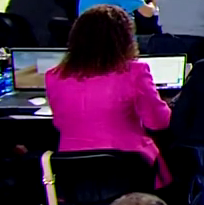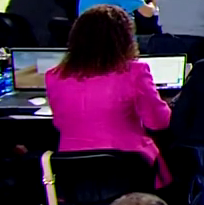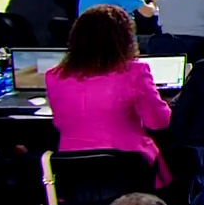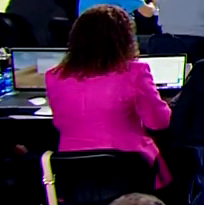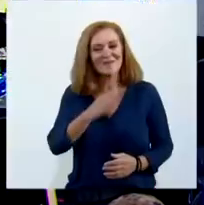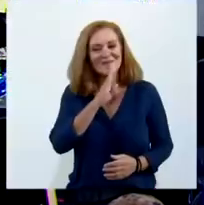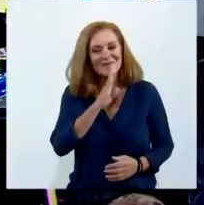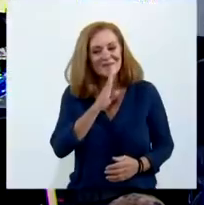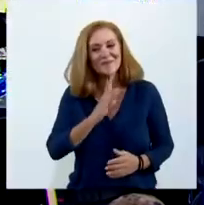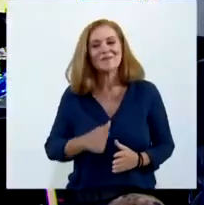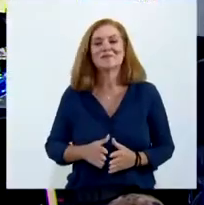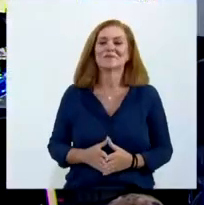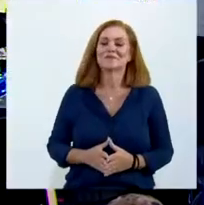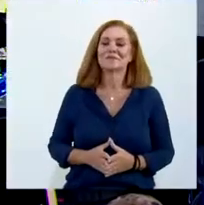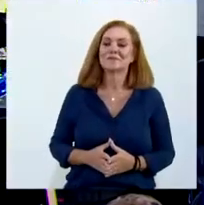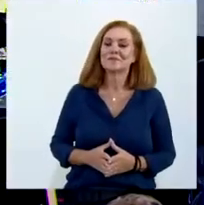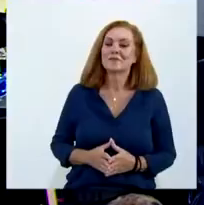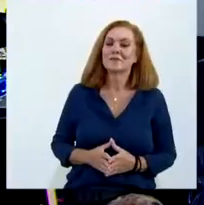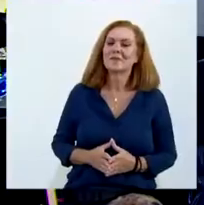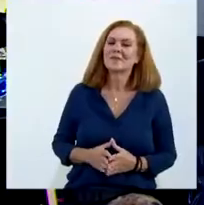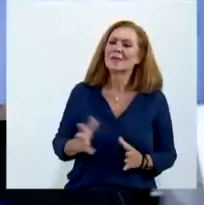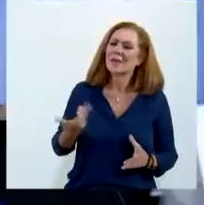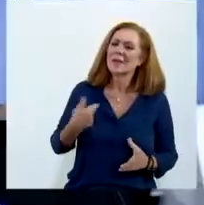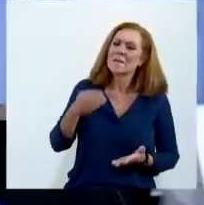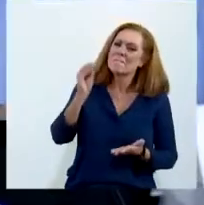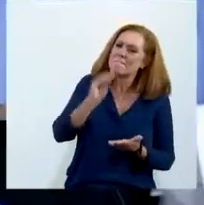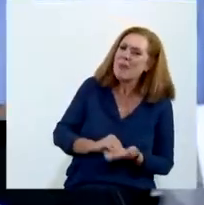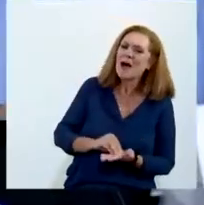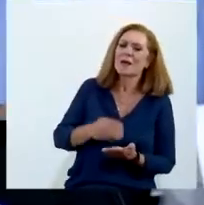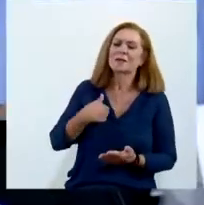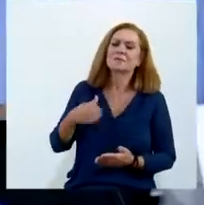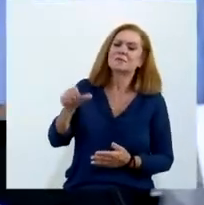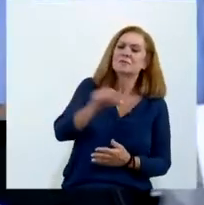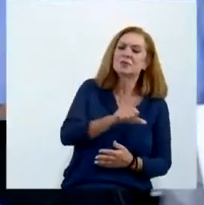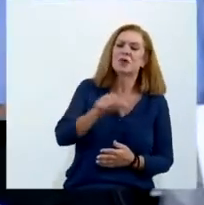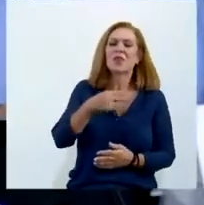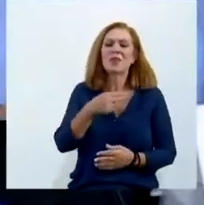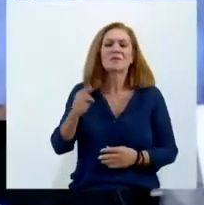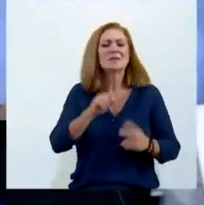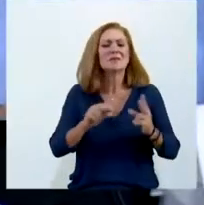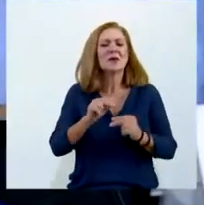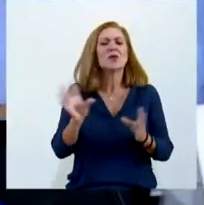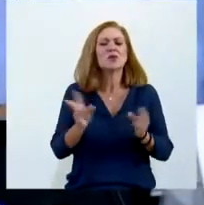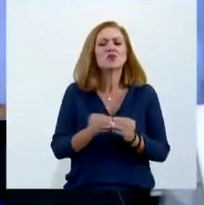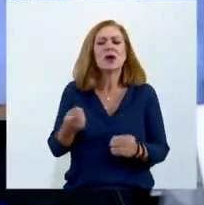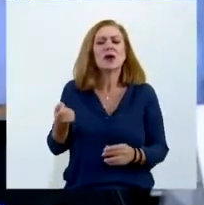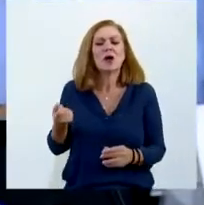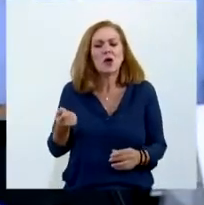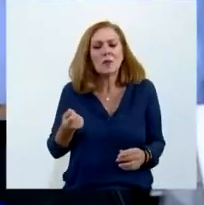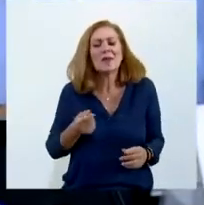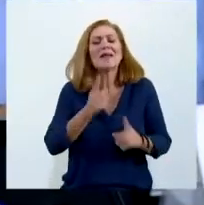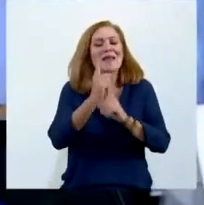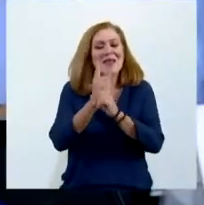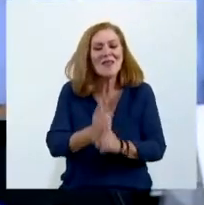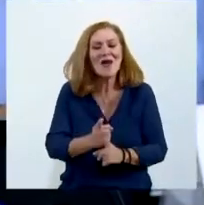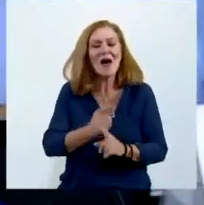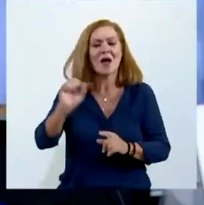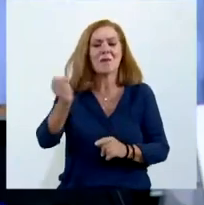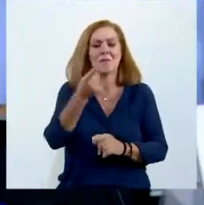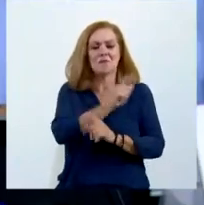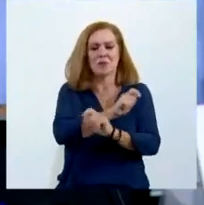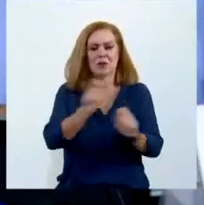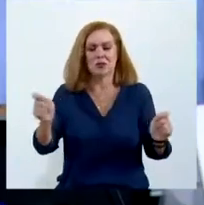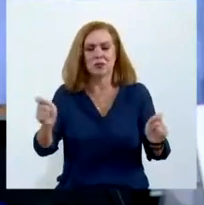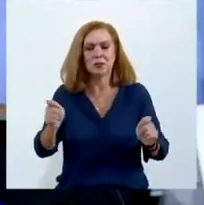κύριε Πρόεδρε. Θέλω να επιμείνω, να επιστρέψω λίγο στη συζήτηση για την οικονομία και συγκεκριμένα για τους μισθούς. Έχετε